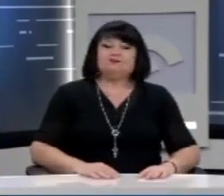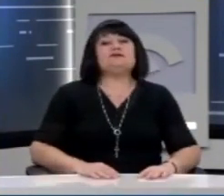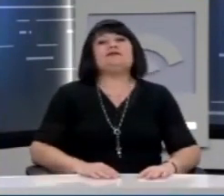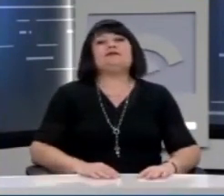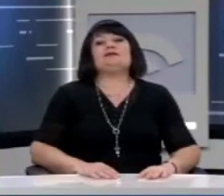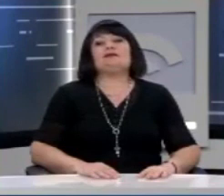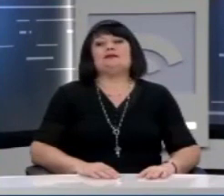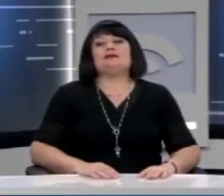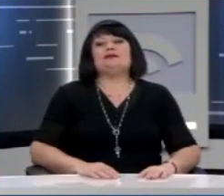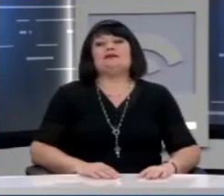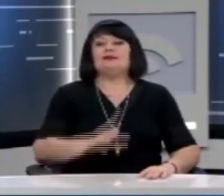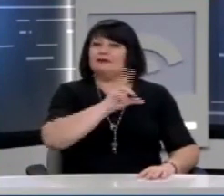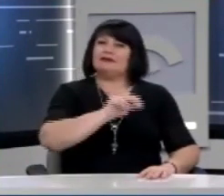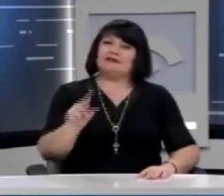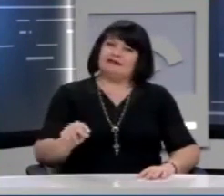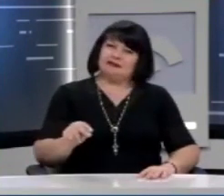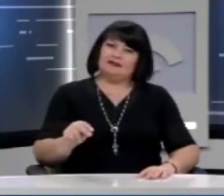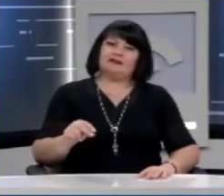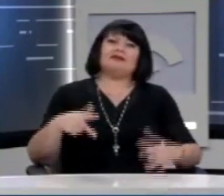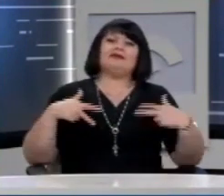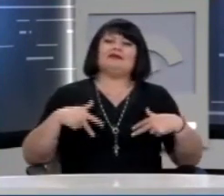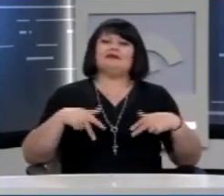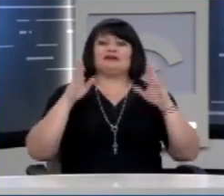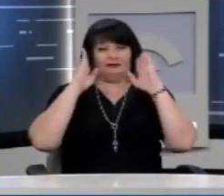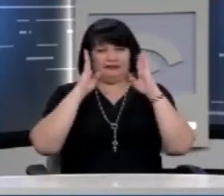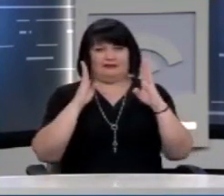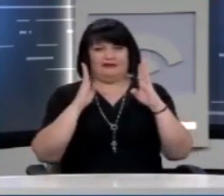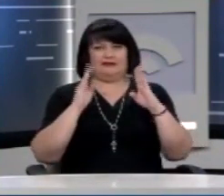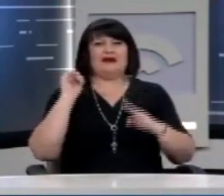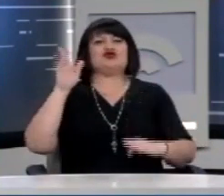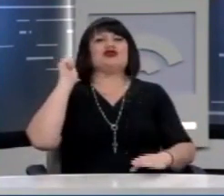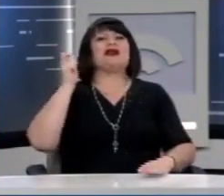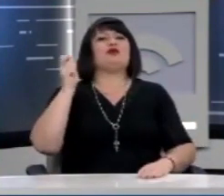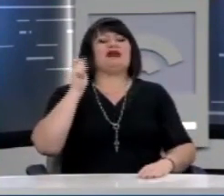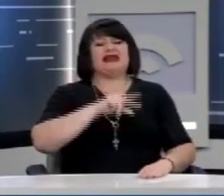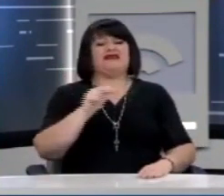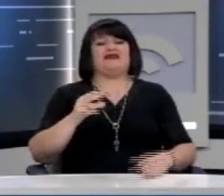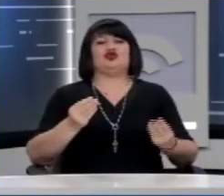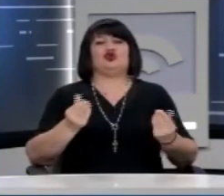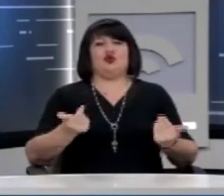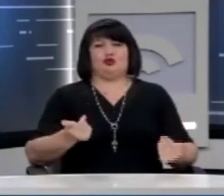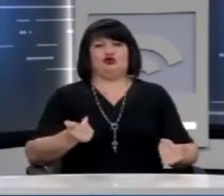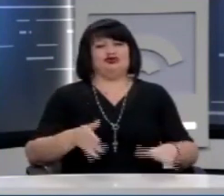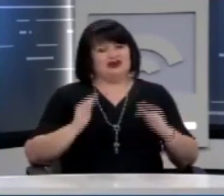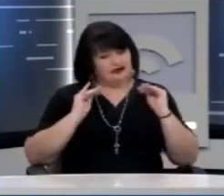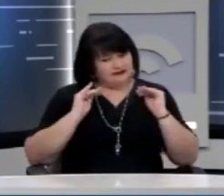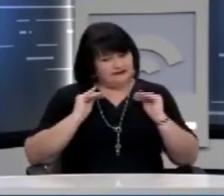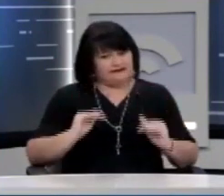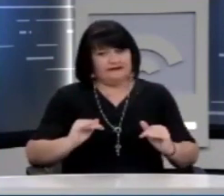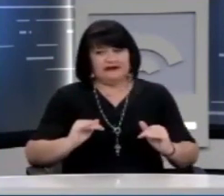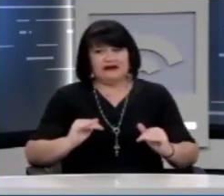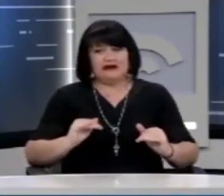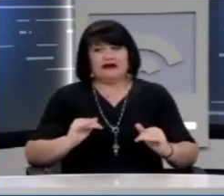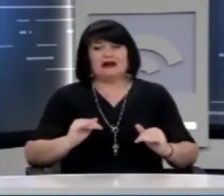αντίστοιχος είναι και ο προσανατολισμός της κυβέρνησης στην εξωτερική πολιτική. Συνεχίζει